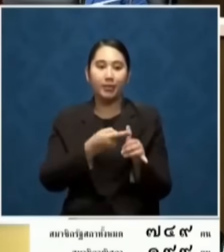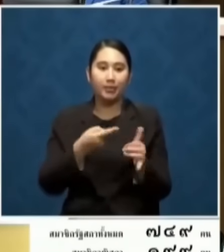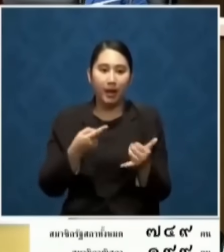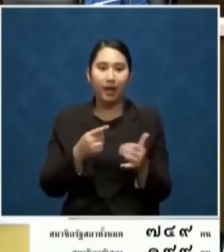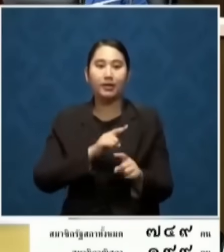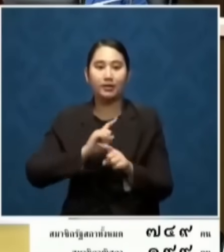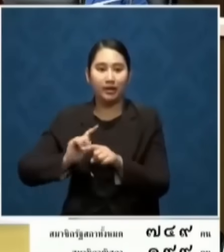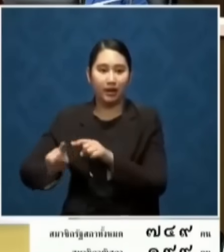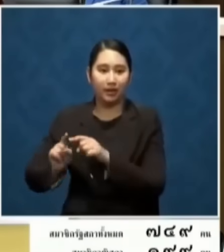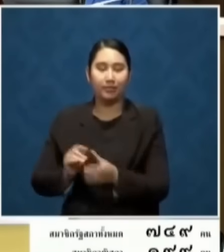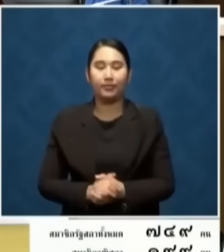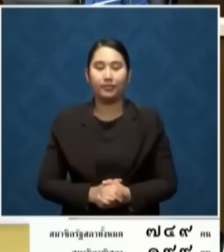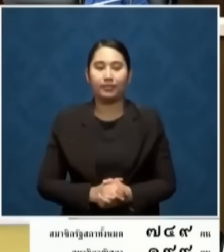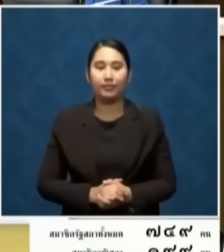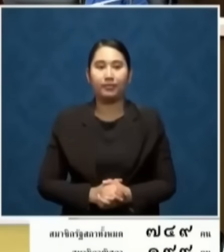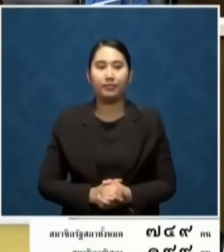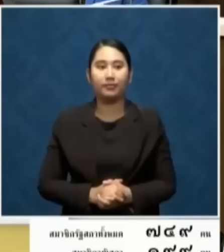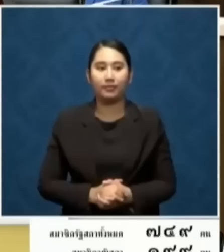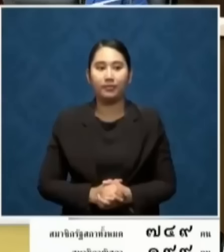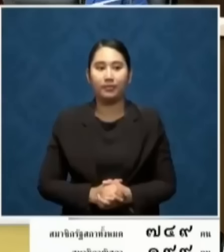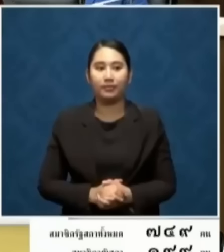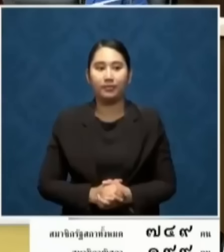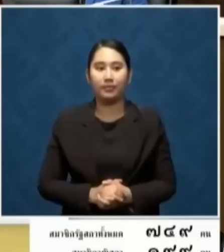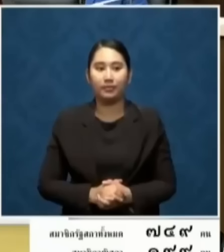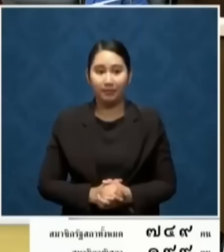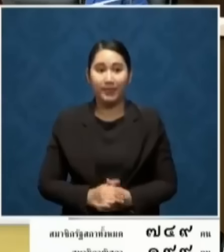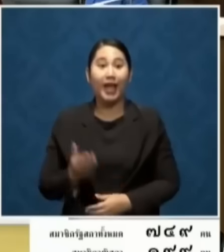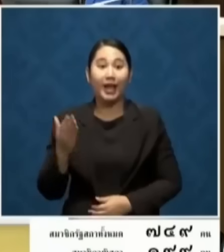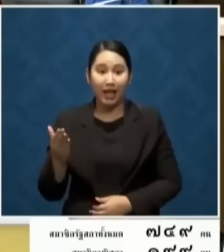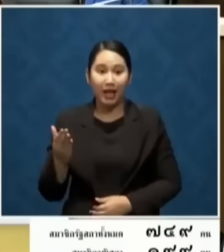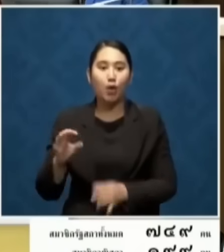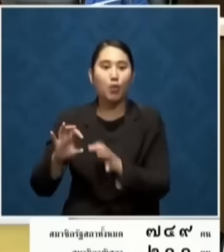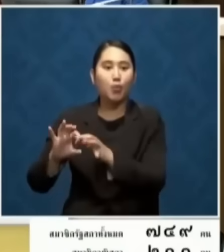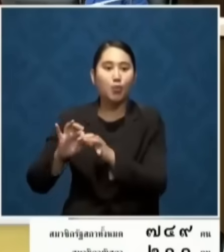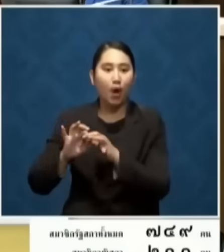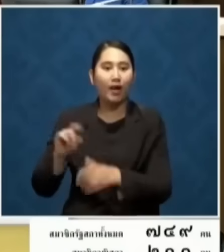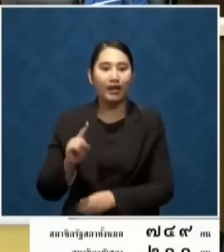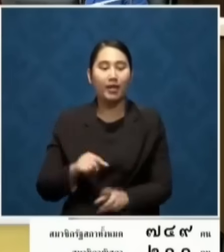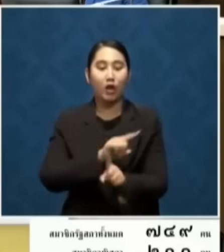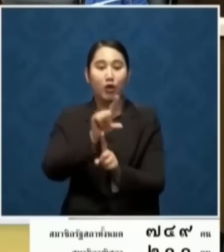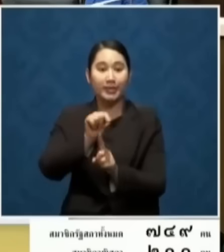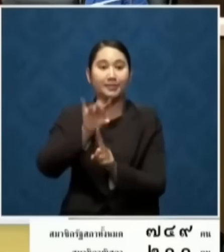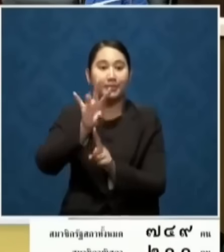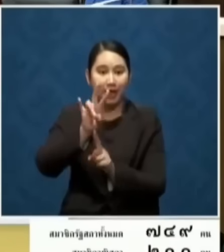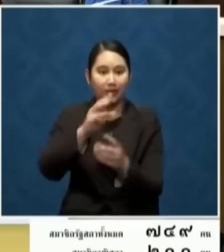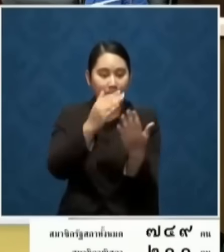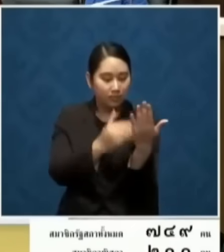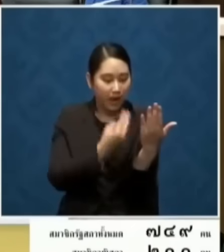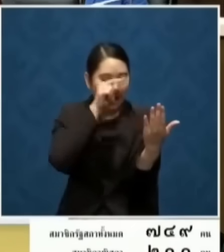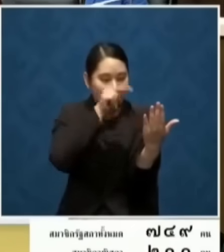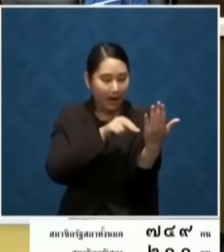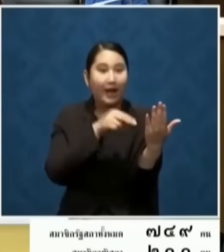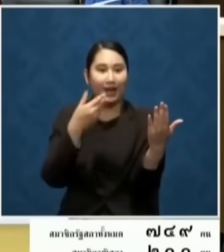ทำทุกวิถีทางนะคะให้รัฐไทยเนี่ยเป็นรัฐเดี่ยวที่ก้าวหน้าลดความมั่นคงทางทหารเพื่อแก้ไขปั